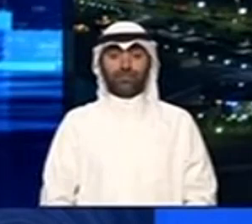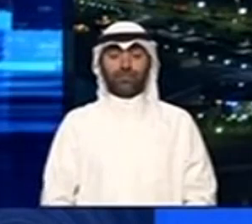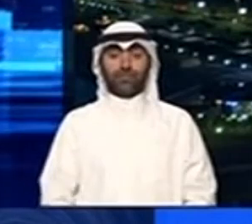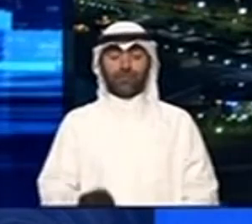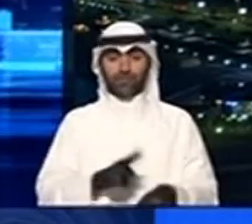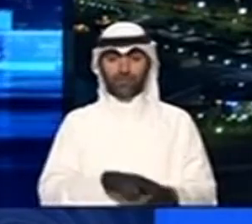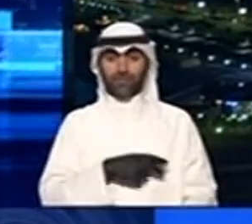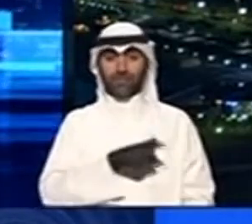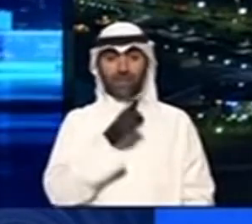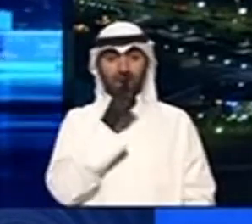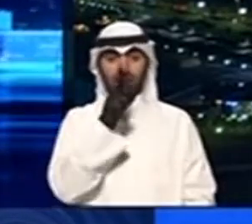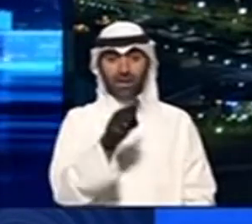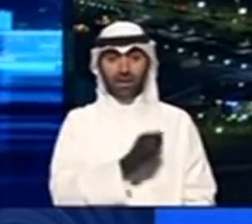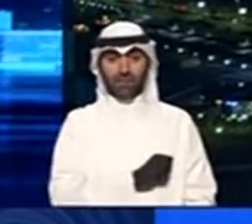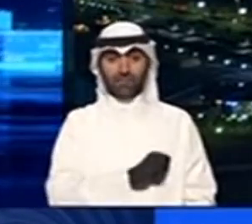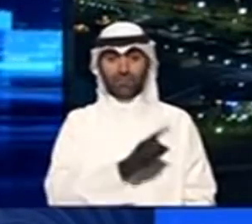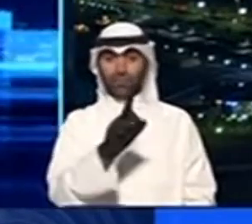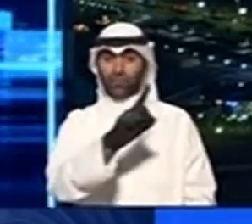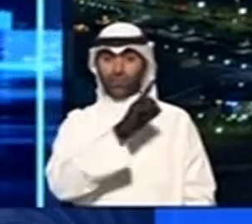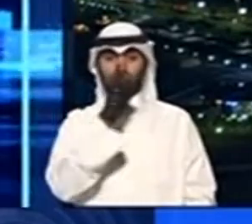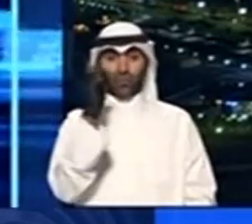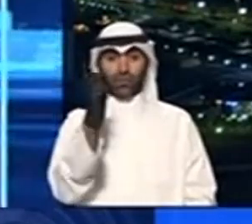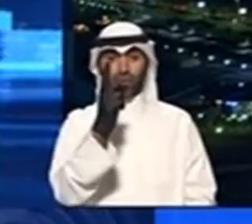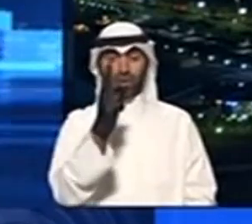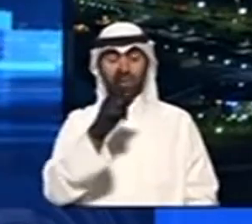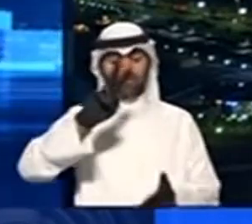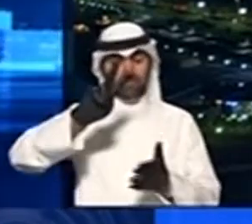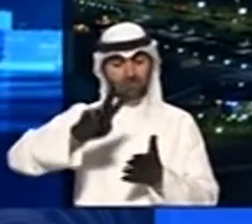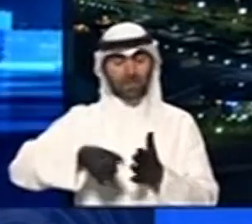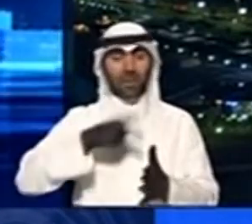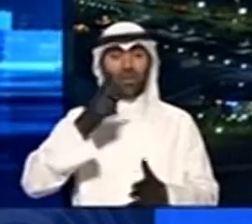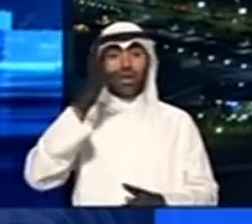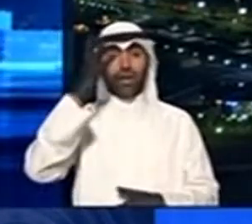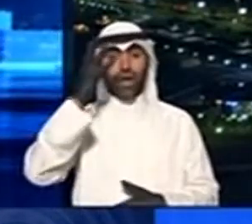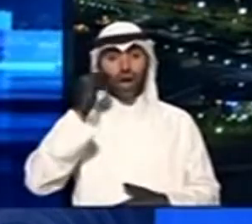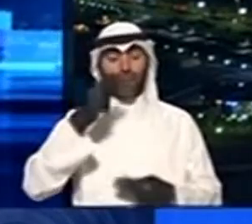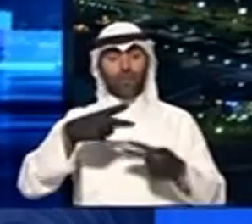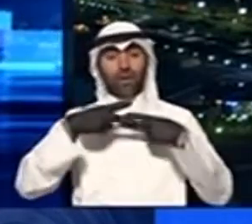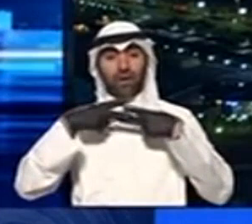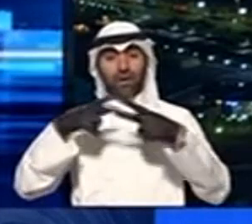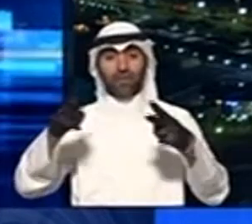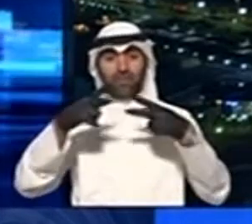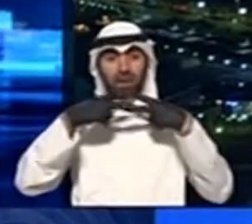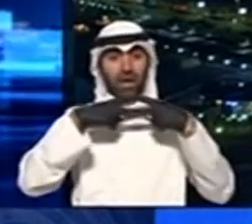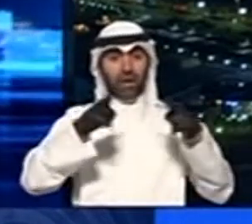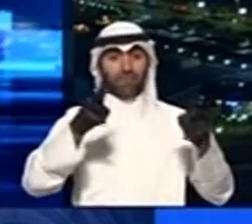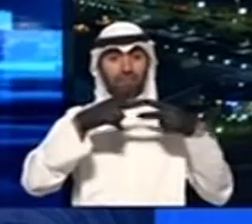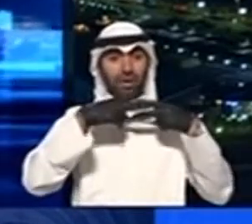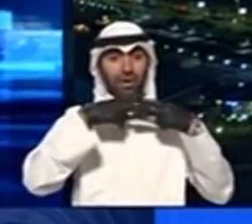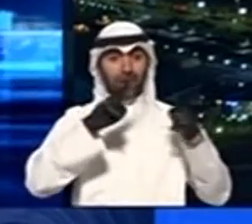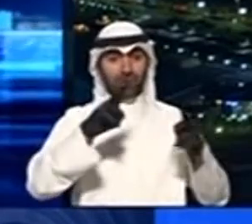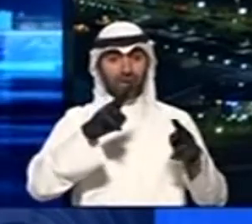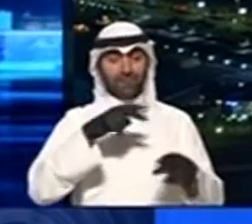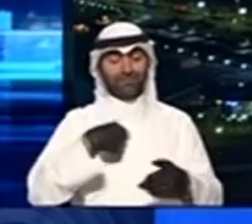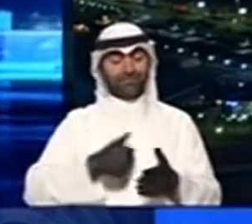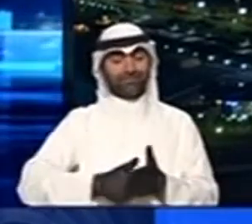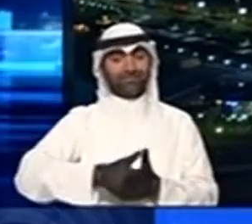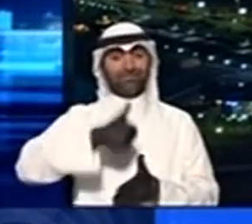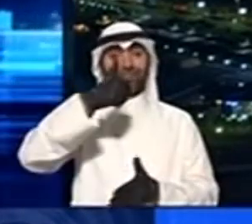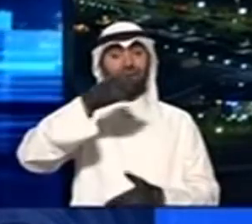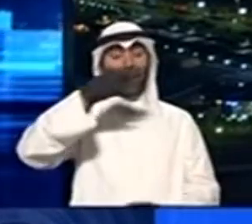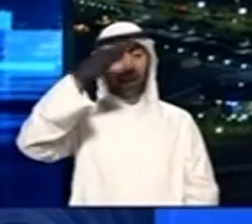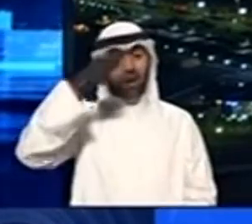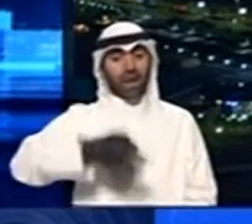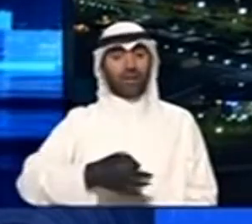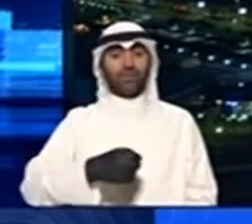حتى نعود إلى الحياة الطبيعية 100%، إحنا نحتاج أن نصل إلى العقار مرة وإلى اللقاحات مرة أخرى إلى أن نصل